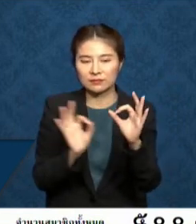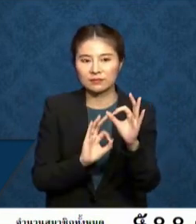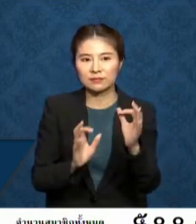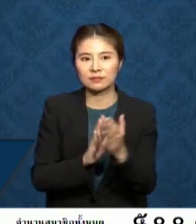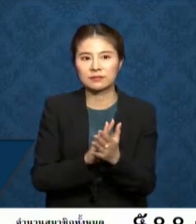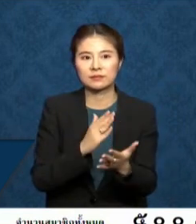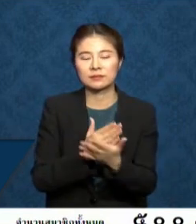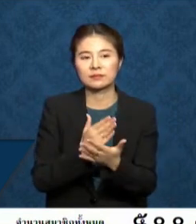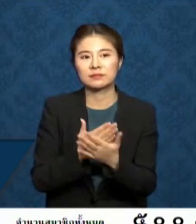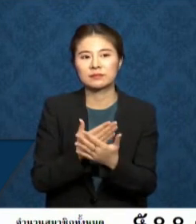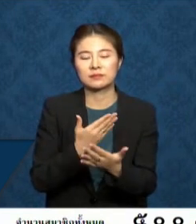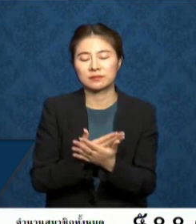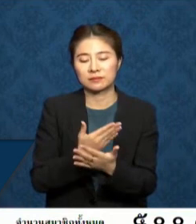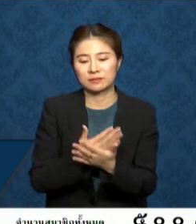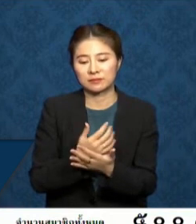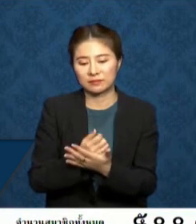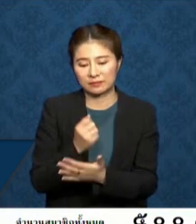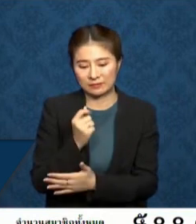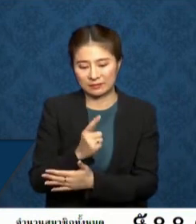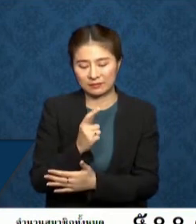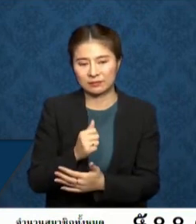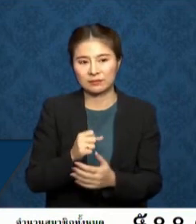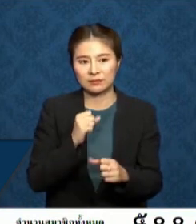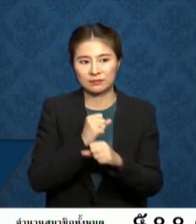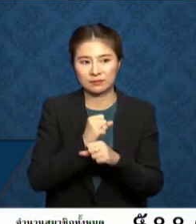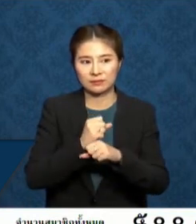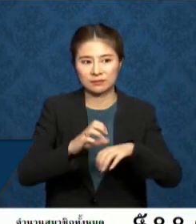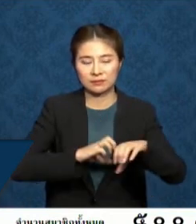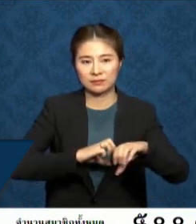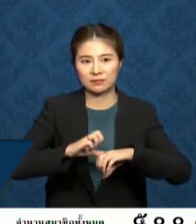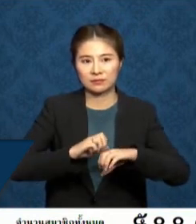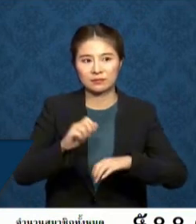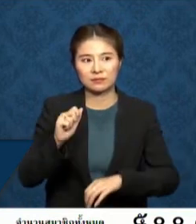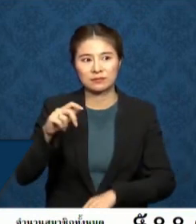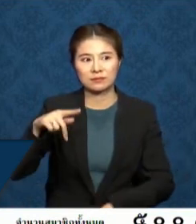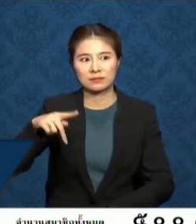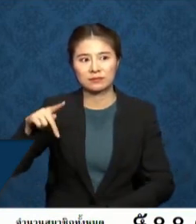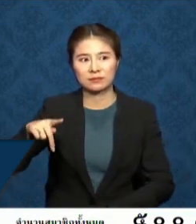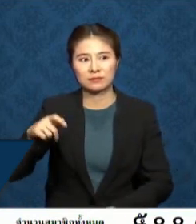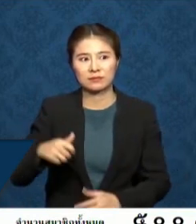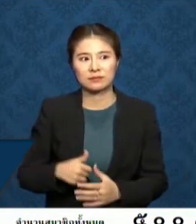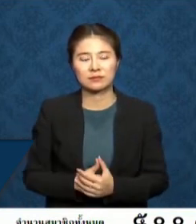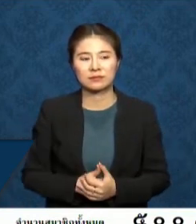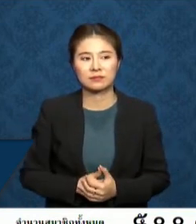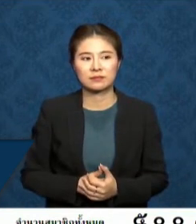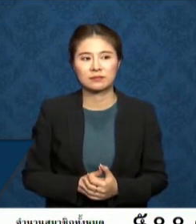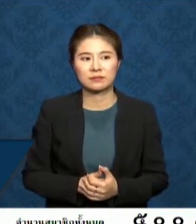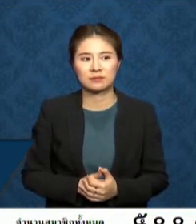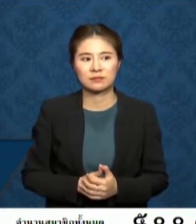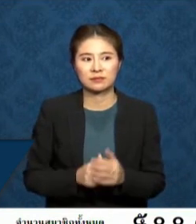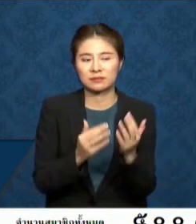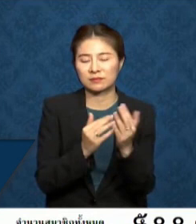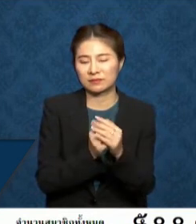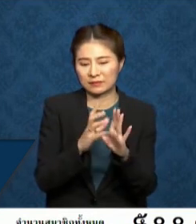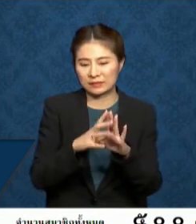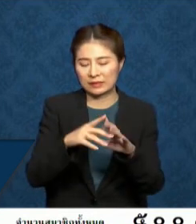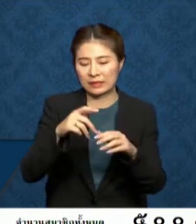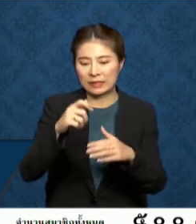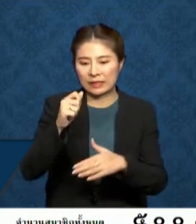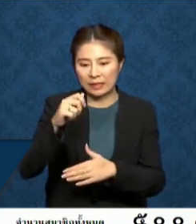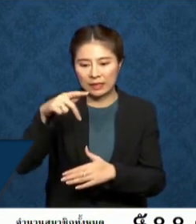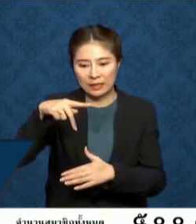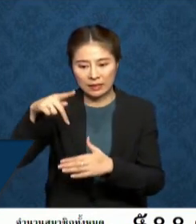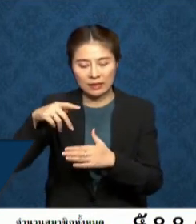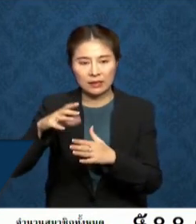ดจ้างจะซื้อจัดจ้างอย่างไรนะครับไม่ต้องตกใจนะครับถ้ารูปแอปมันเป็นเหมือนการที่เรากำลังรอโหลดแอปนะครับเพราะว่าในเอกส